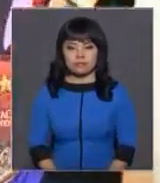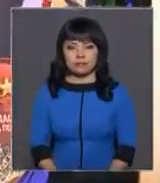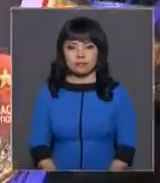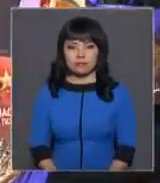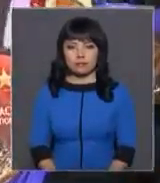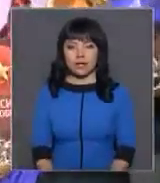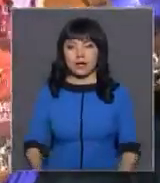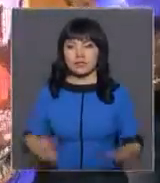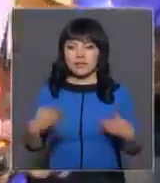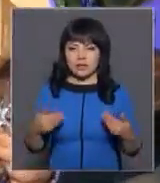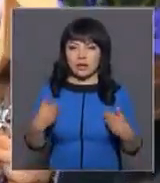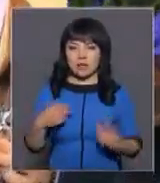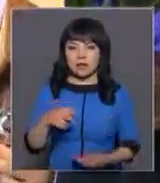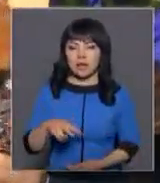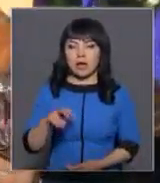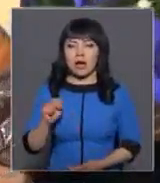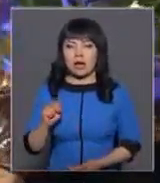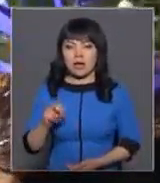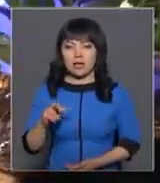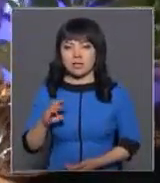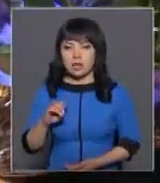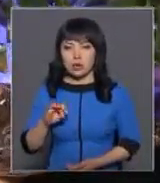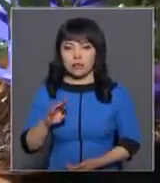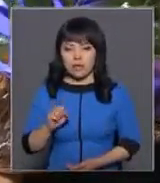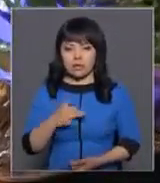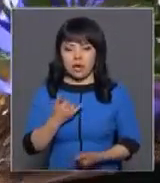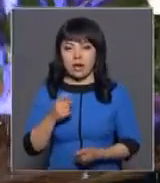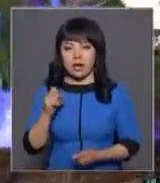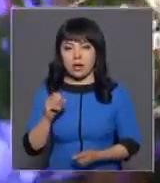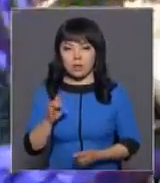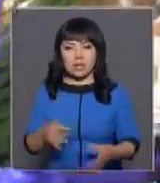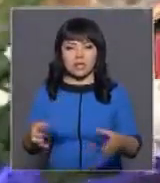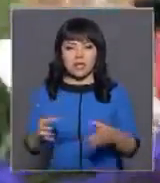Сәлематсыз ба, Раиса Александрқызы. Сізді жеңіс мерекесімен хабар агенттігі құттықтайды.